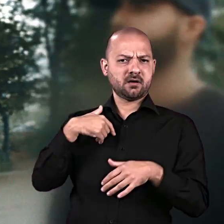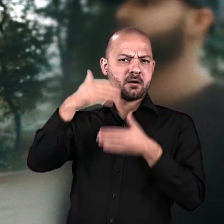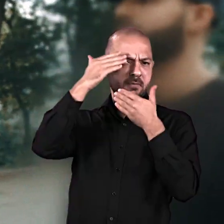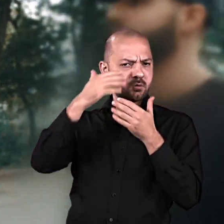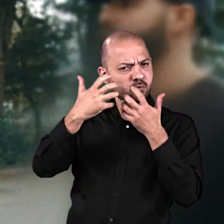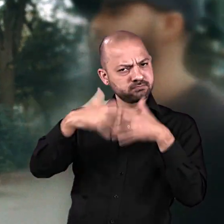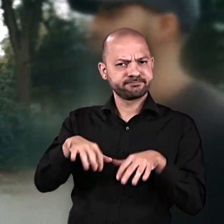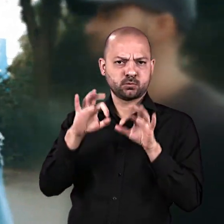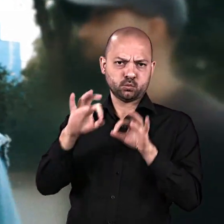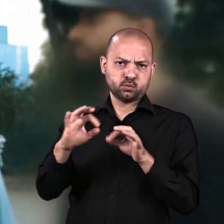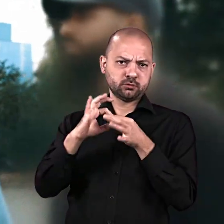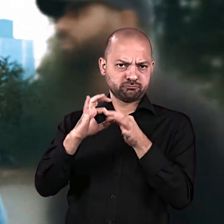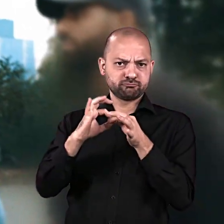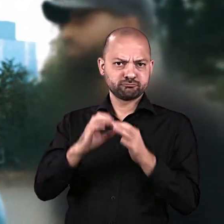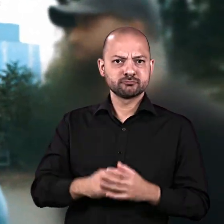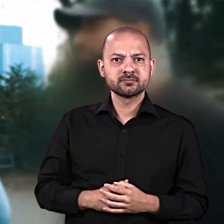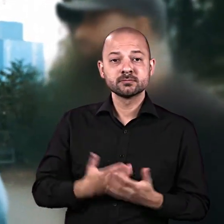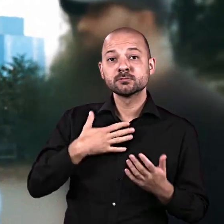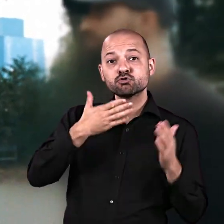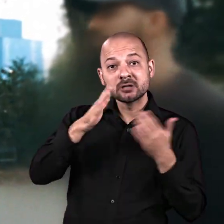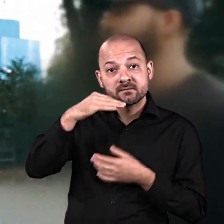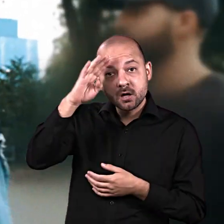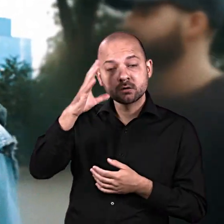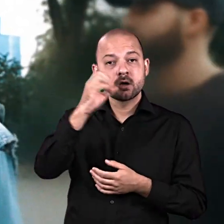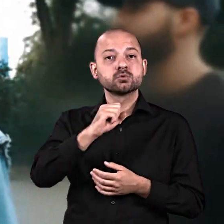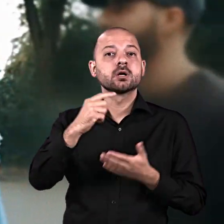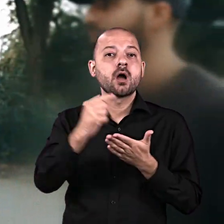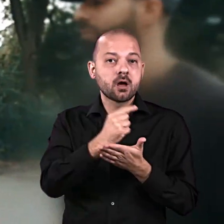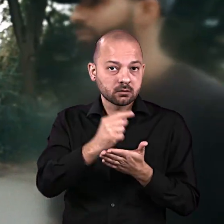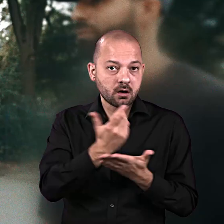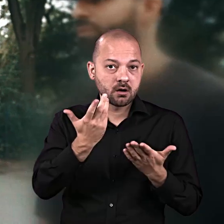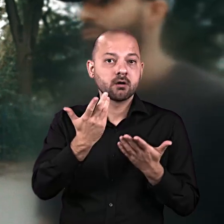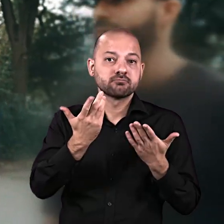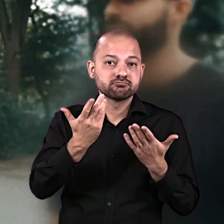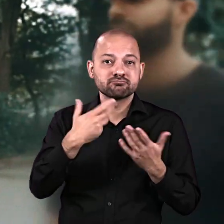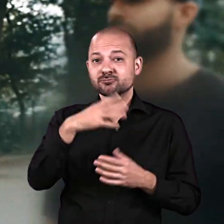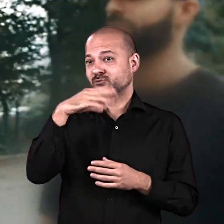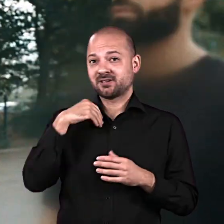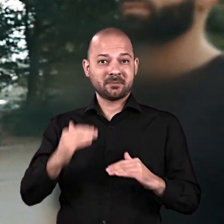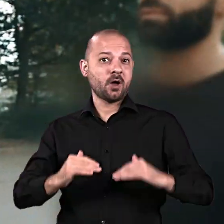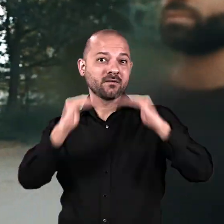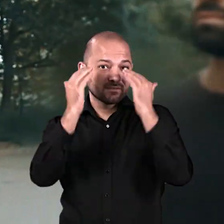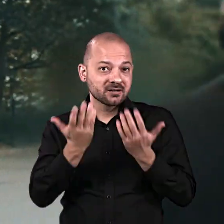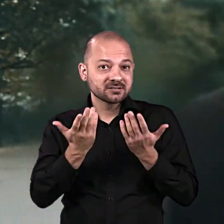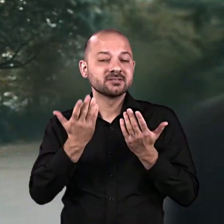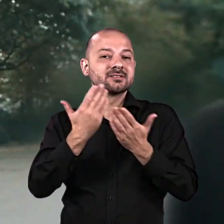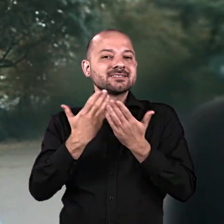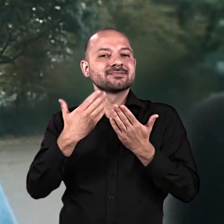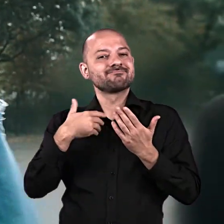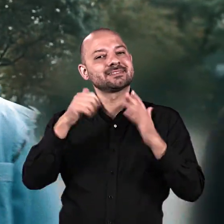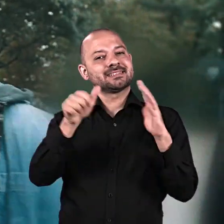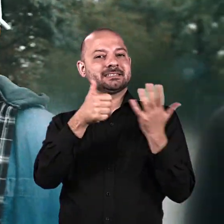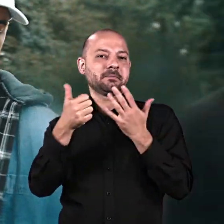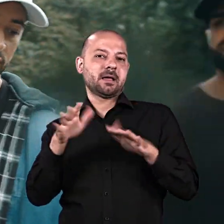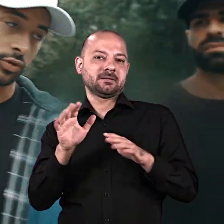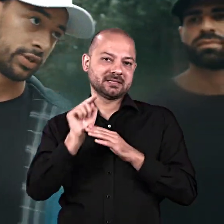Verhältnis zu meiner Familie in Marokko auch. Und mein Stiefvater kommt aus Ghana und bin ja mit